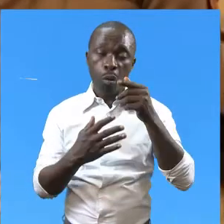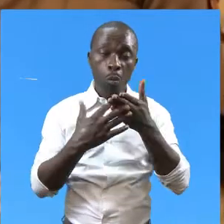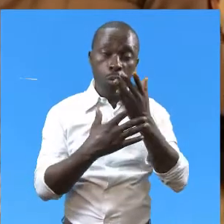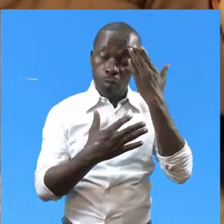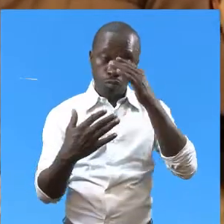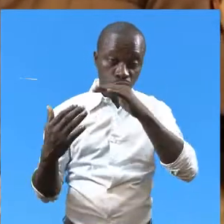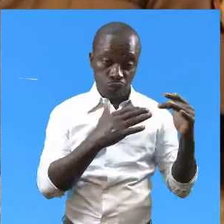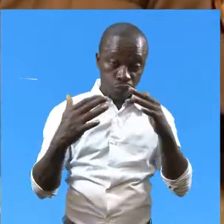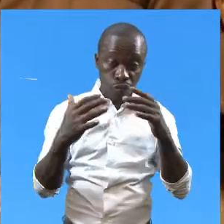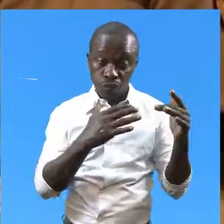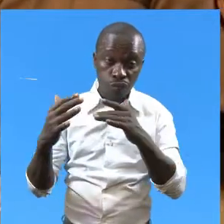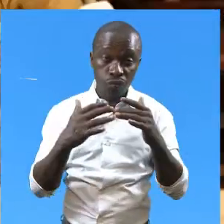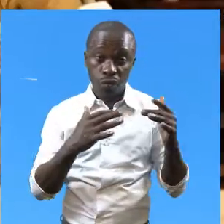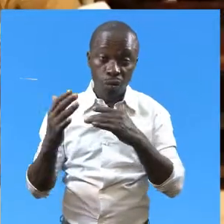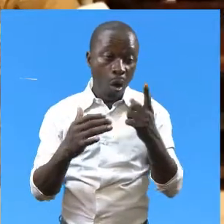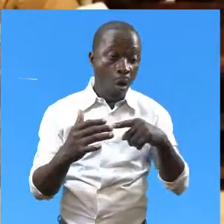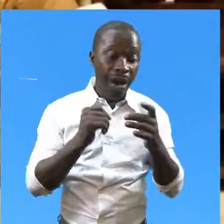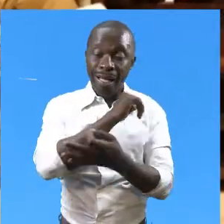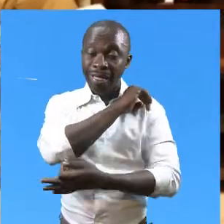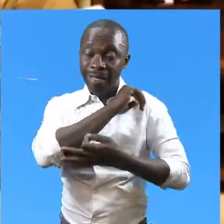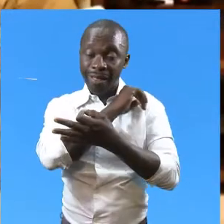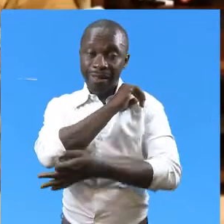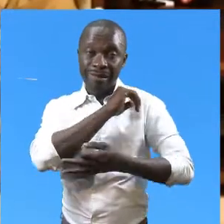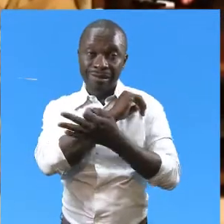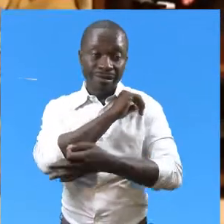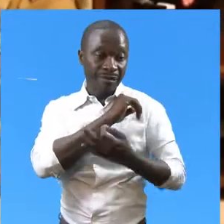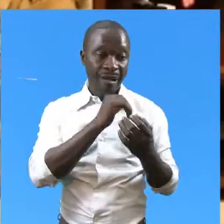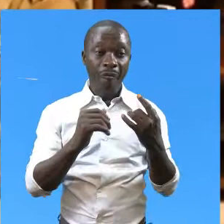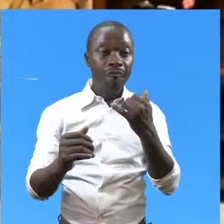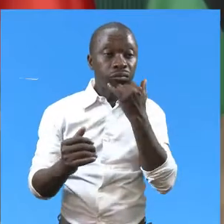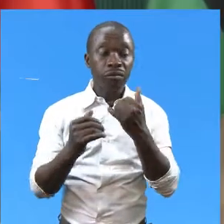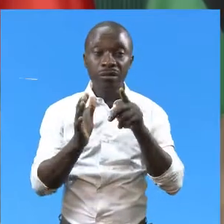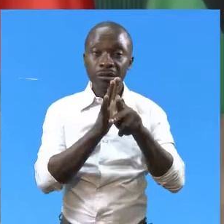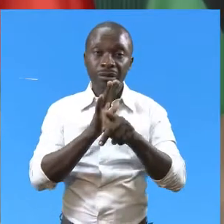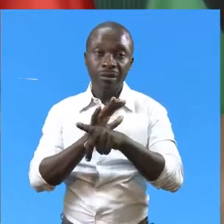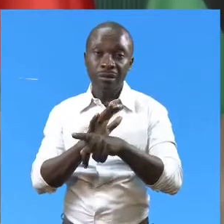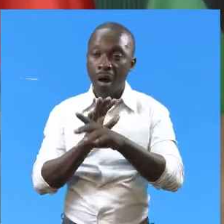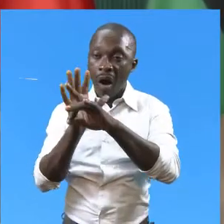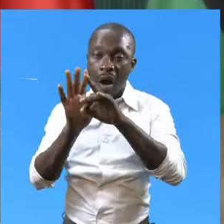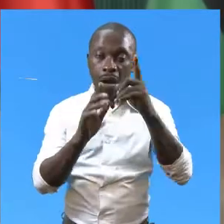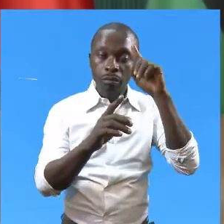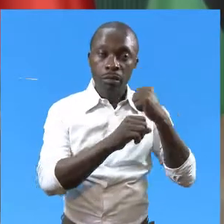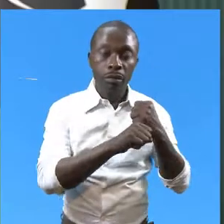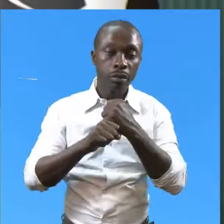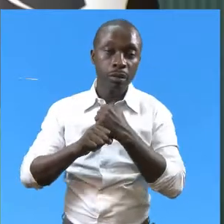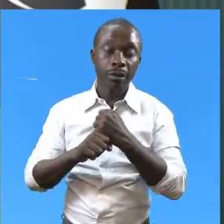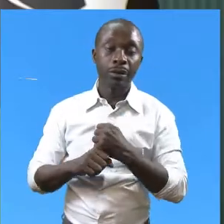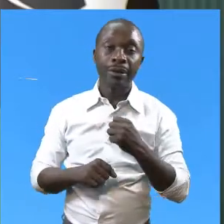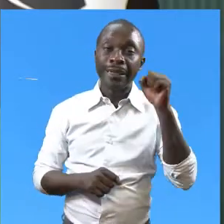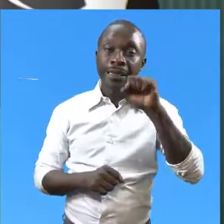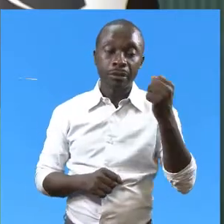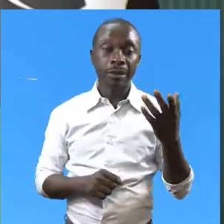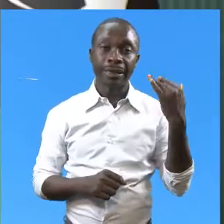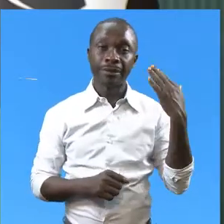les parties en conflit et leurs appuis étrangers rendent compte des crimes graves et autres abus perpétrés. Selon un bilan